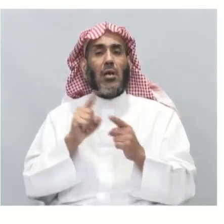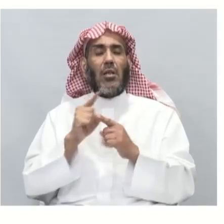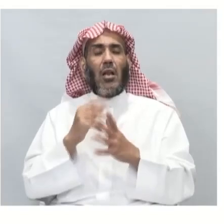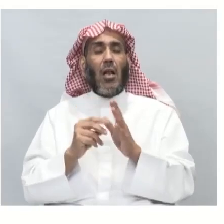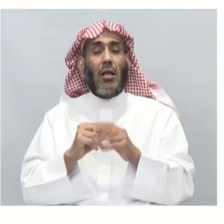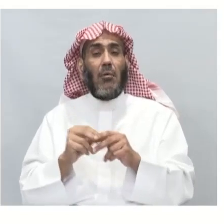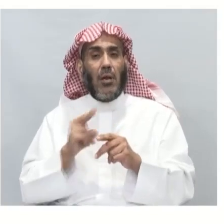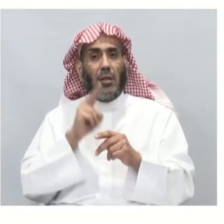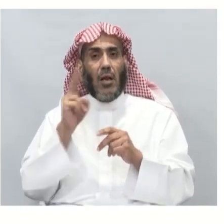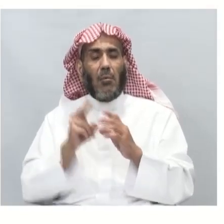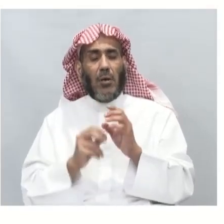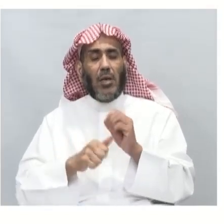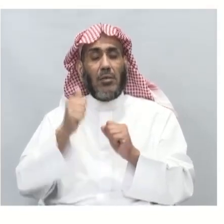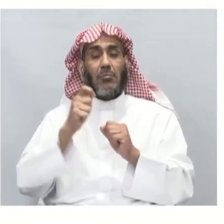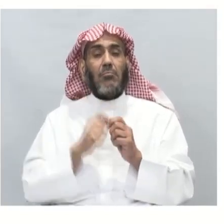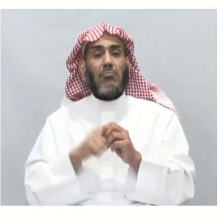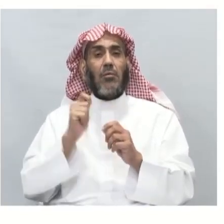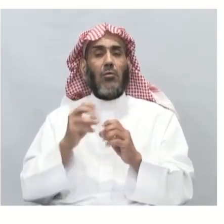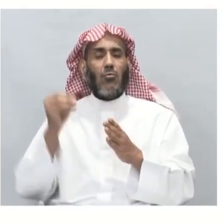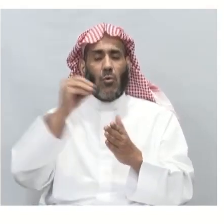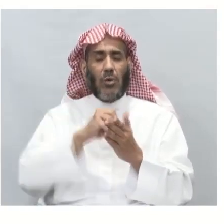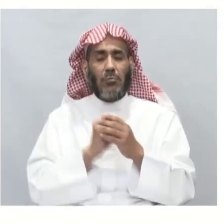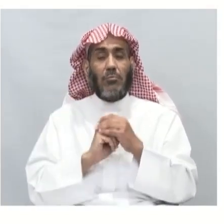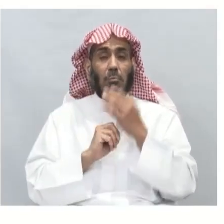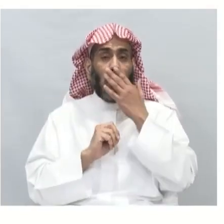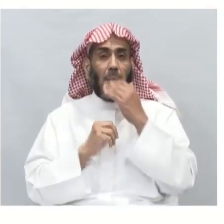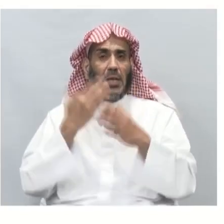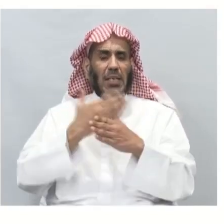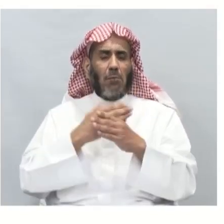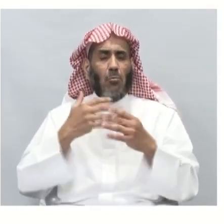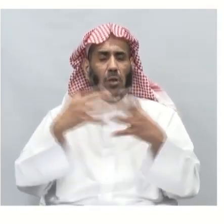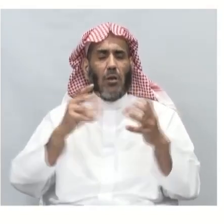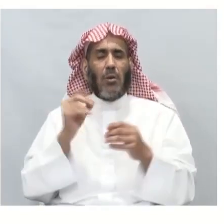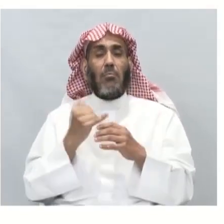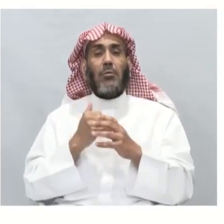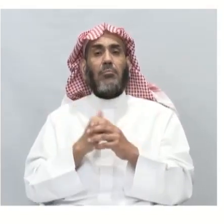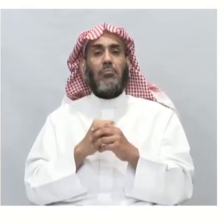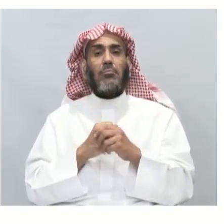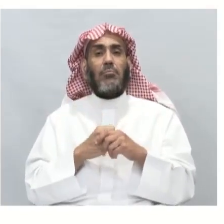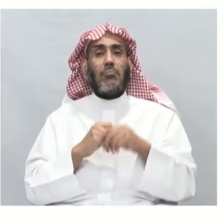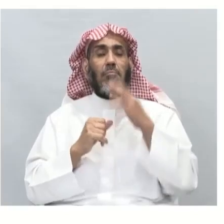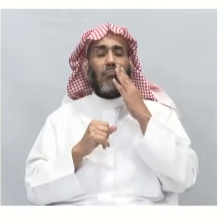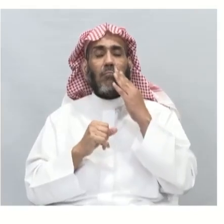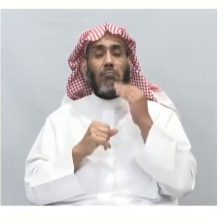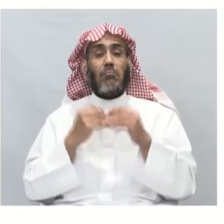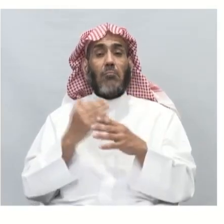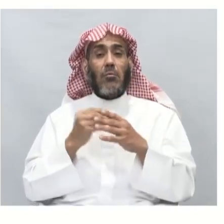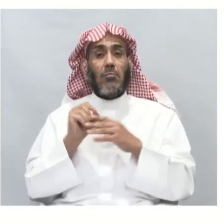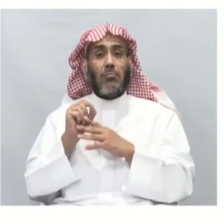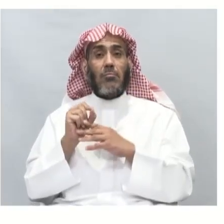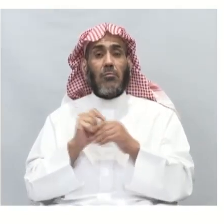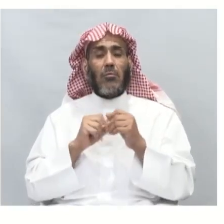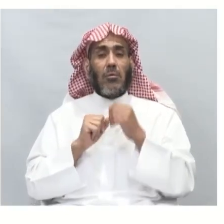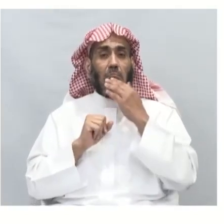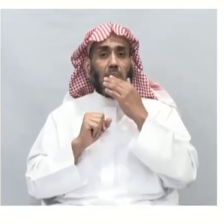الاصل عن الخبر الاصل الذي نقل الينا لاسباب كثيره من اهمها ماذا نحن اذا اردنا ان نعلق هذا بما